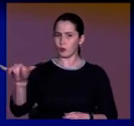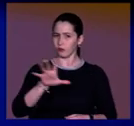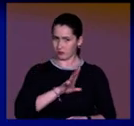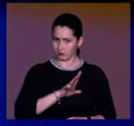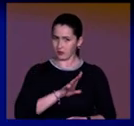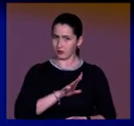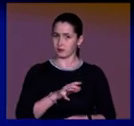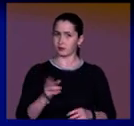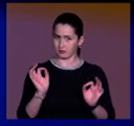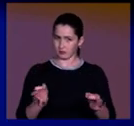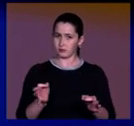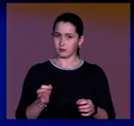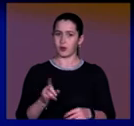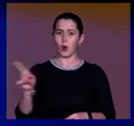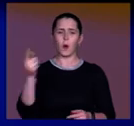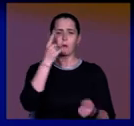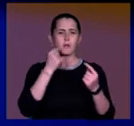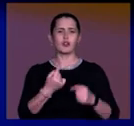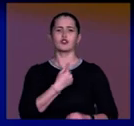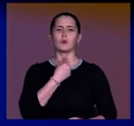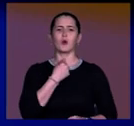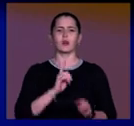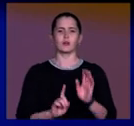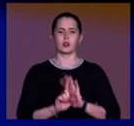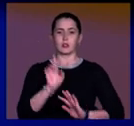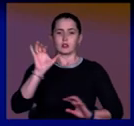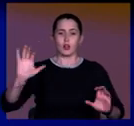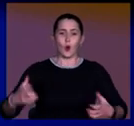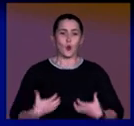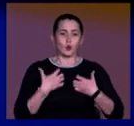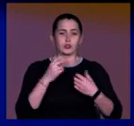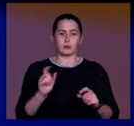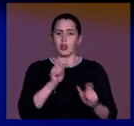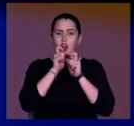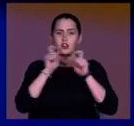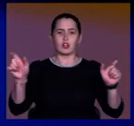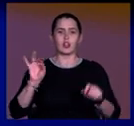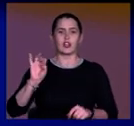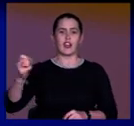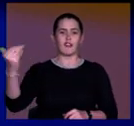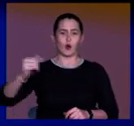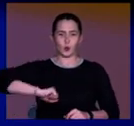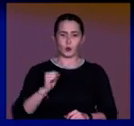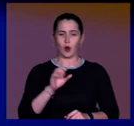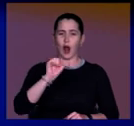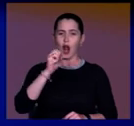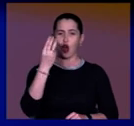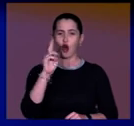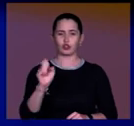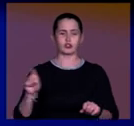глеба он плачущим голосом с ужасом закричал что его друг алёшка